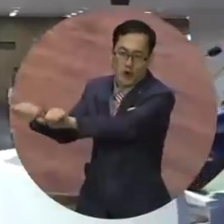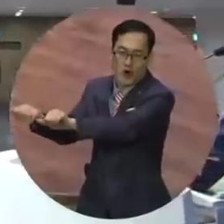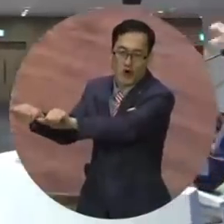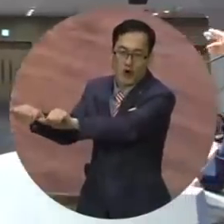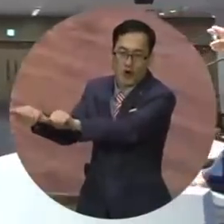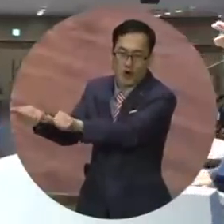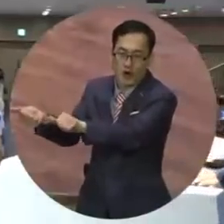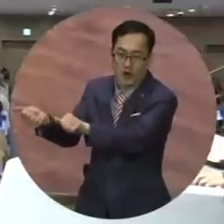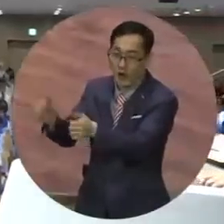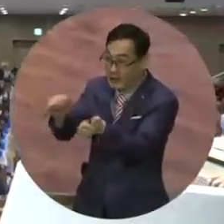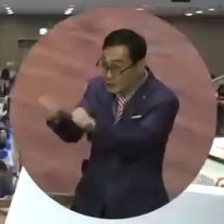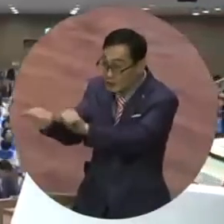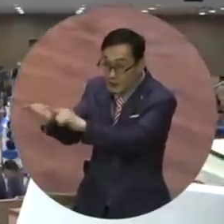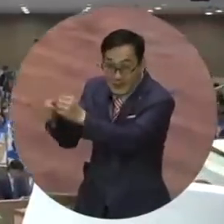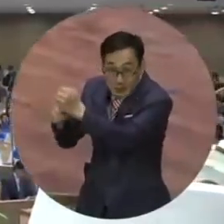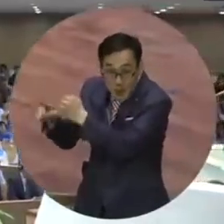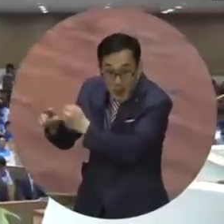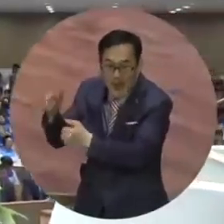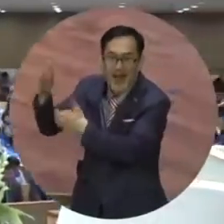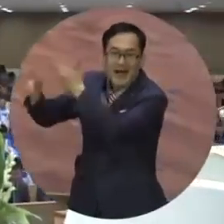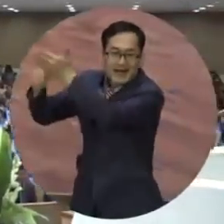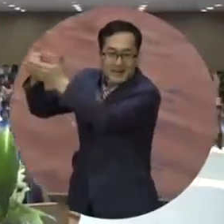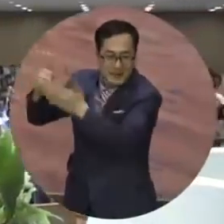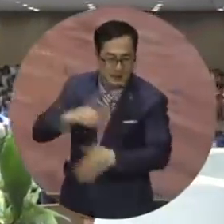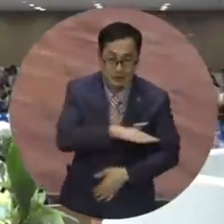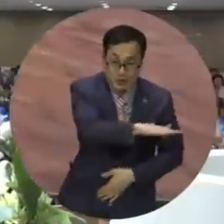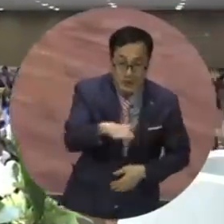사랑을 확정하셨느니라.